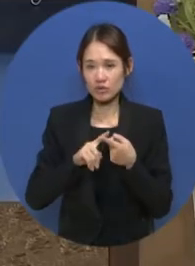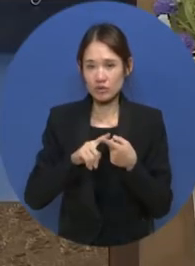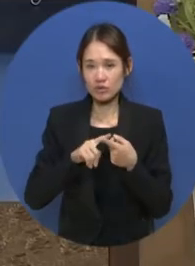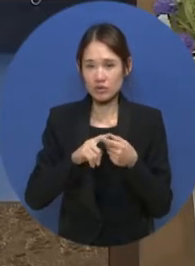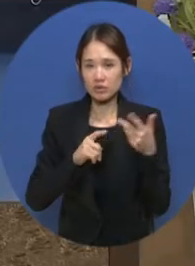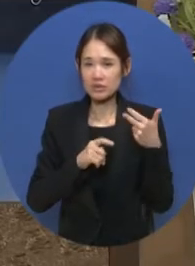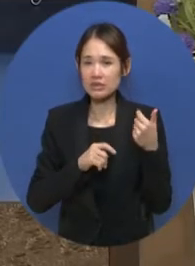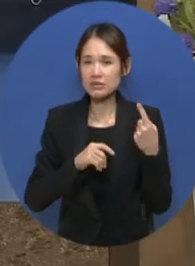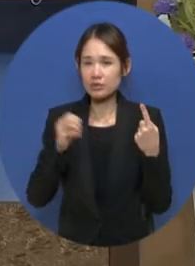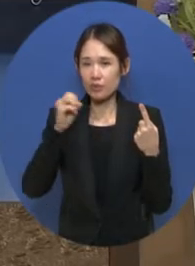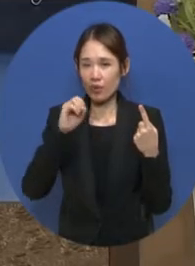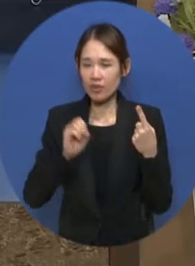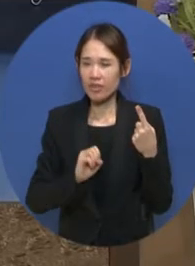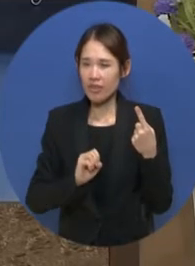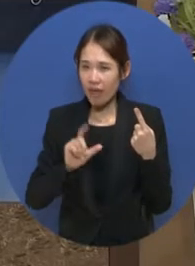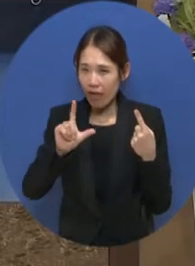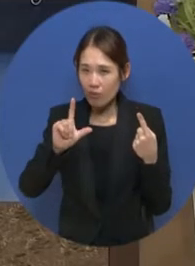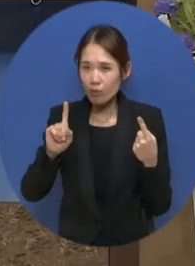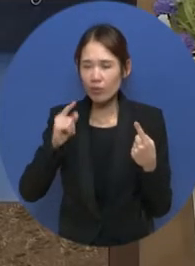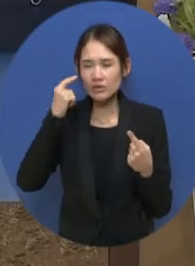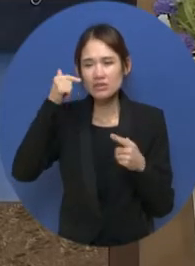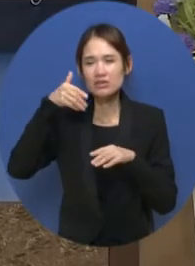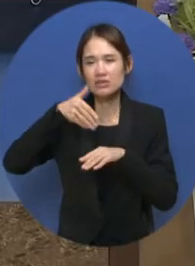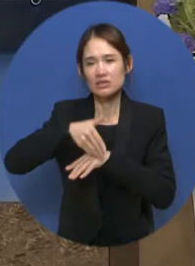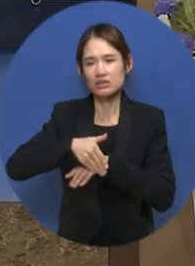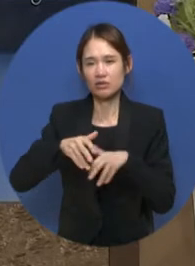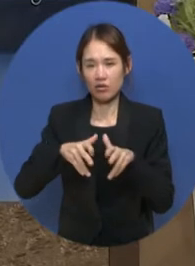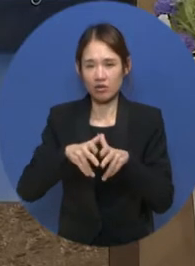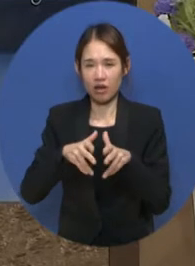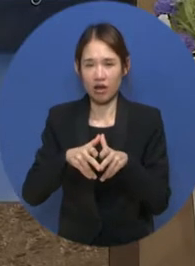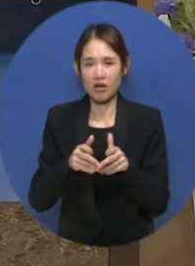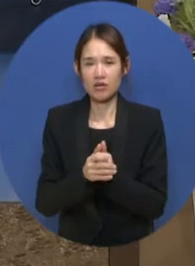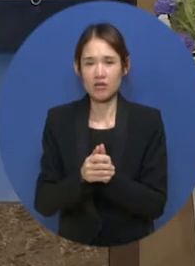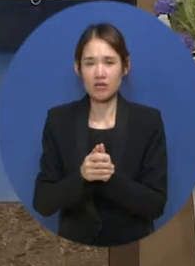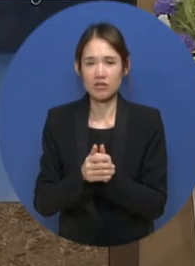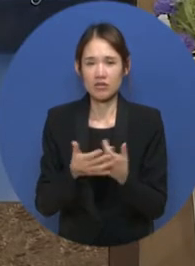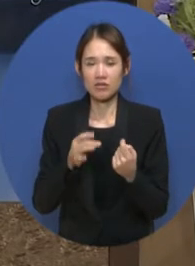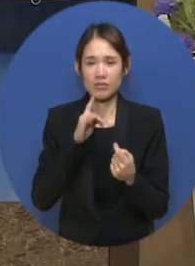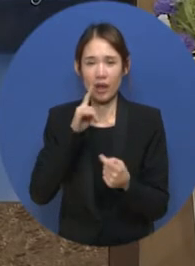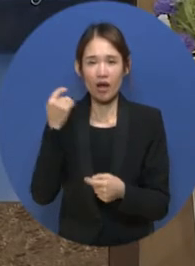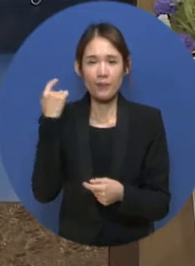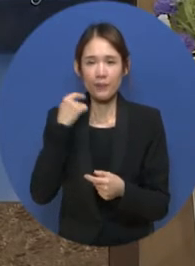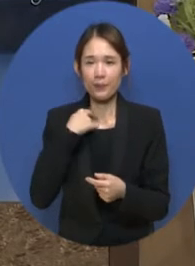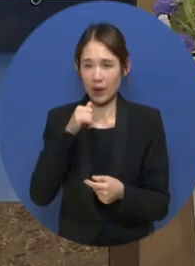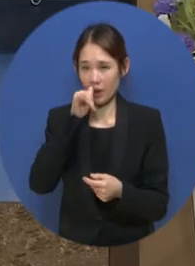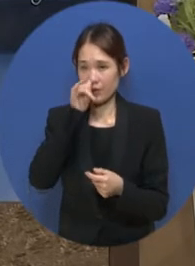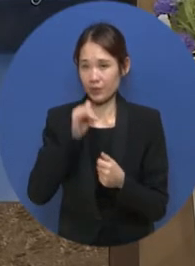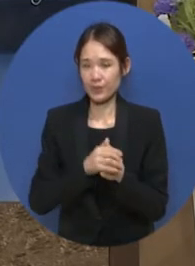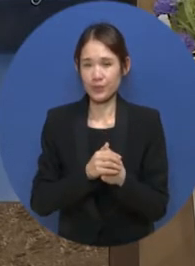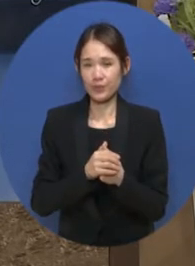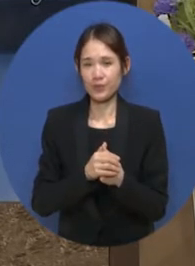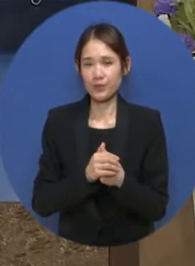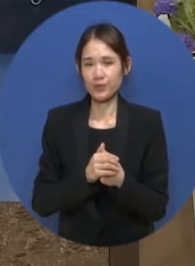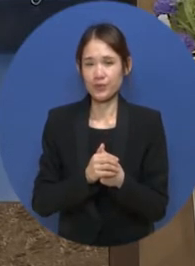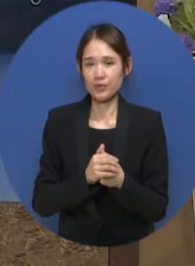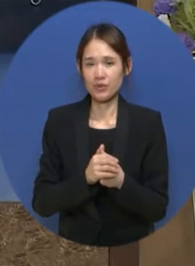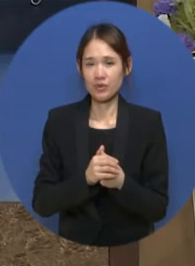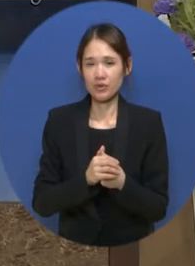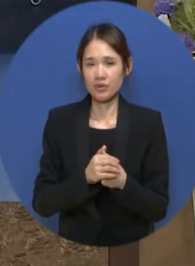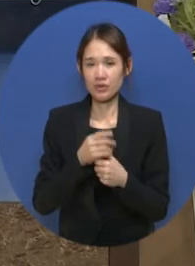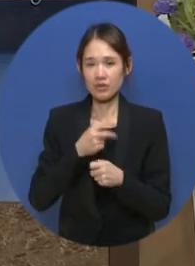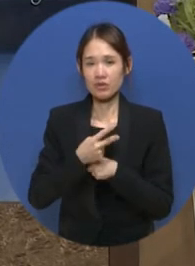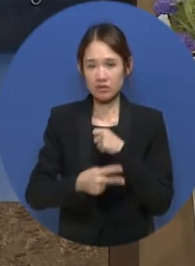약 71% 가 대부분이 지적 장애인이다 이런 말을 제가 들은 적이 있습니다 음